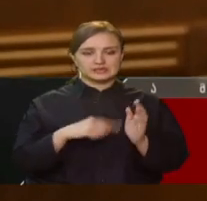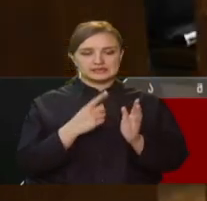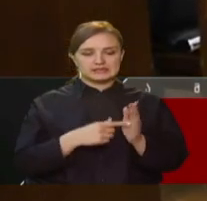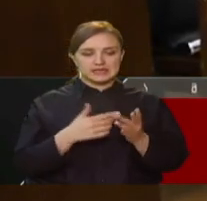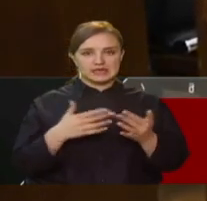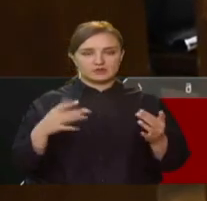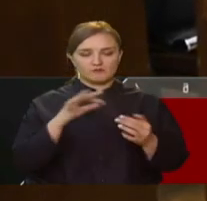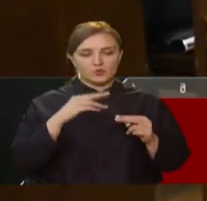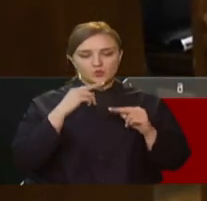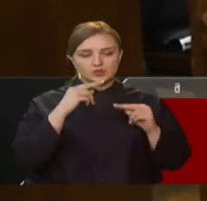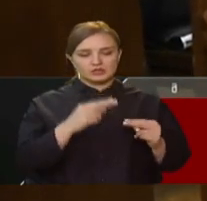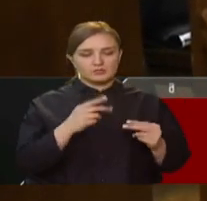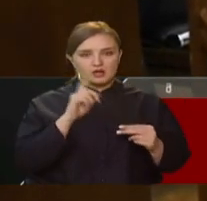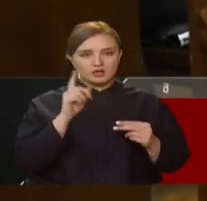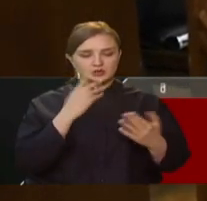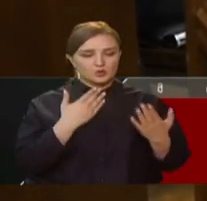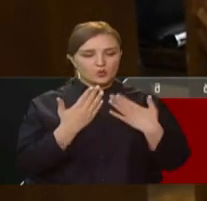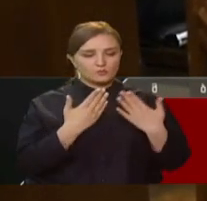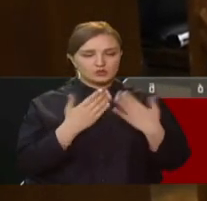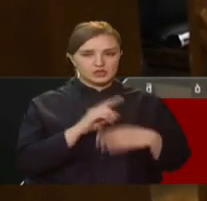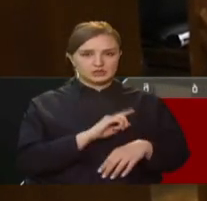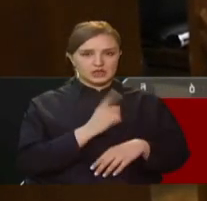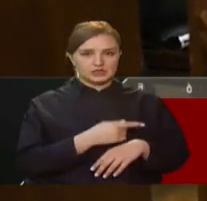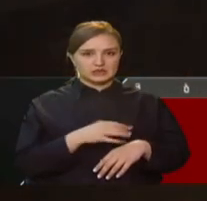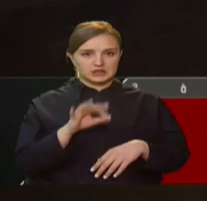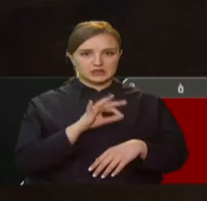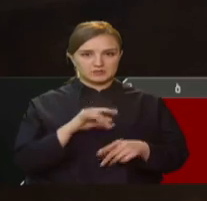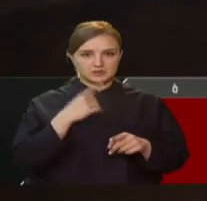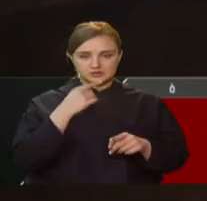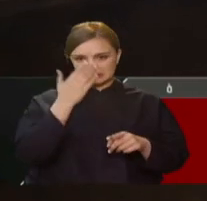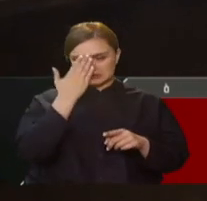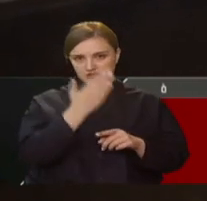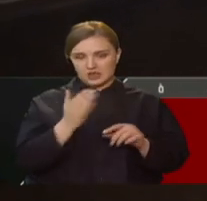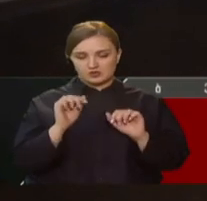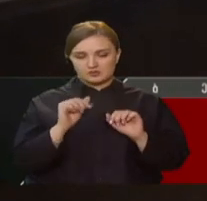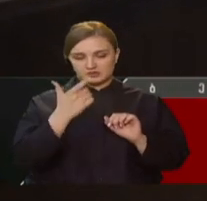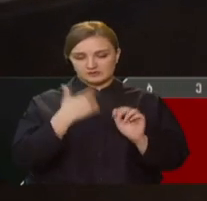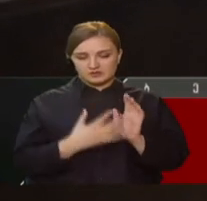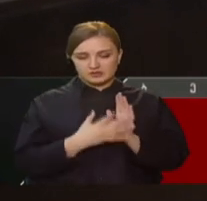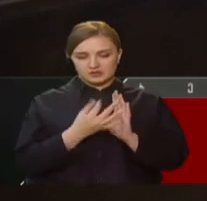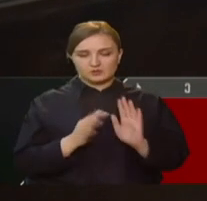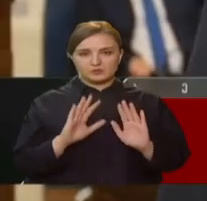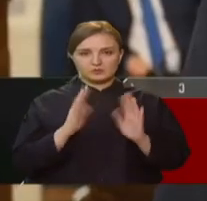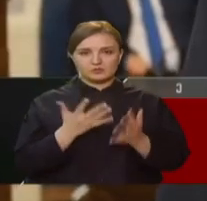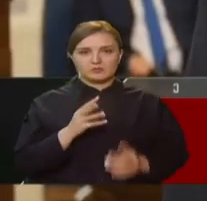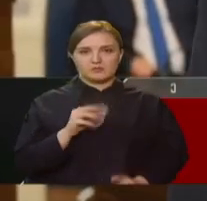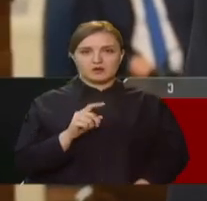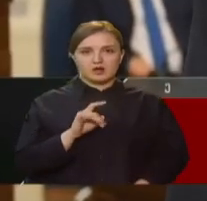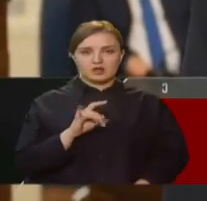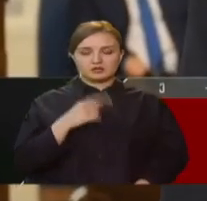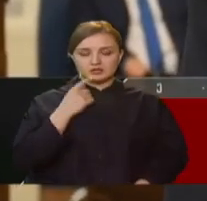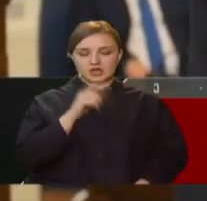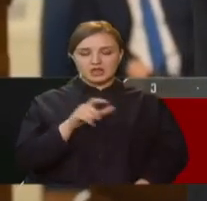ყურადღებას ახალგაზრდებთან კომუნიკაციის გაღრმავების მნიშვნელობაზე ამახვილებს. სახალხო დამცველად არჩევის შემთხვევაში სერგო მახარაძე ამბობს, რომ ხალხთან